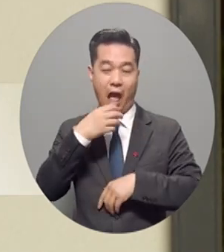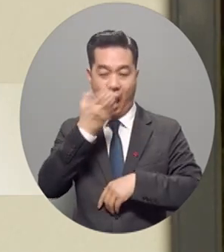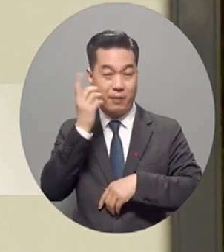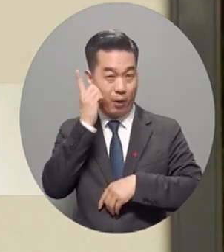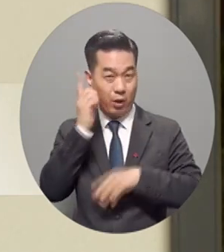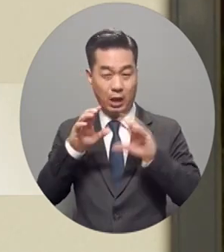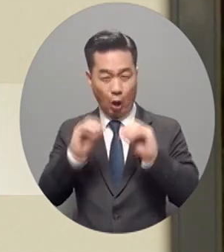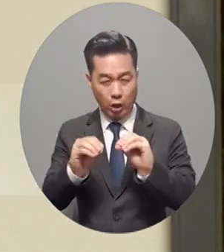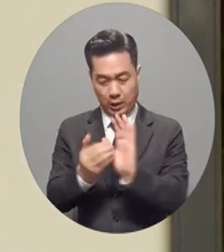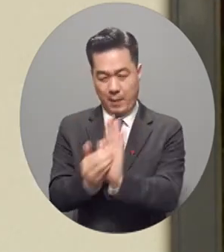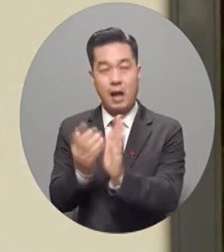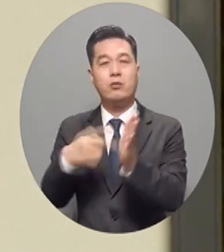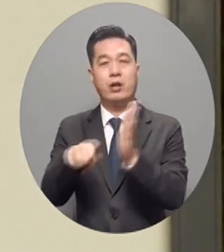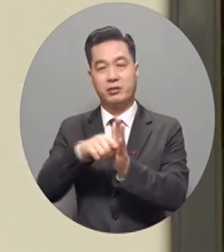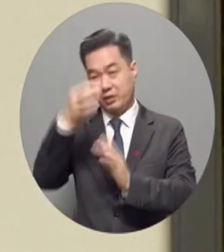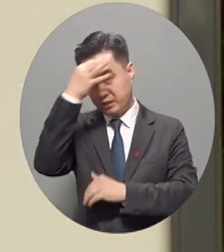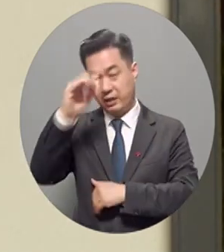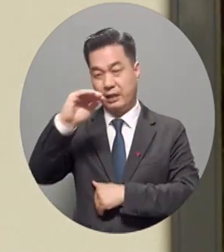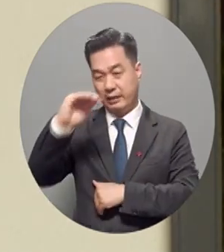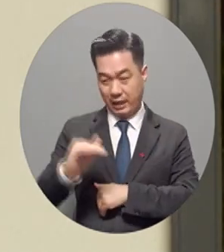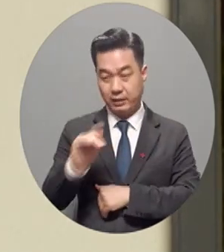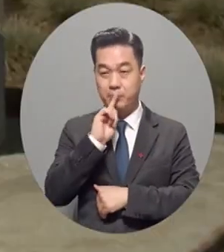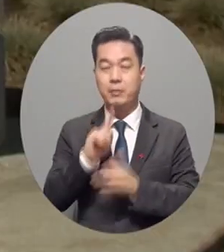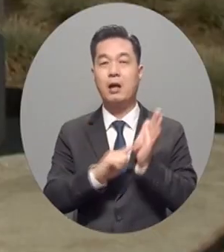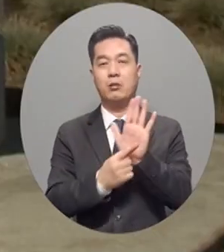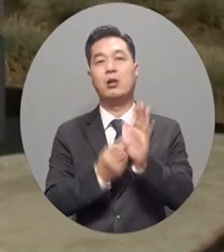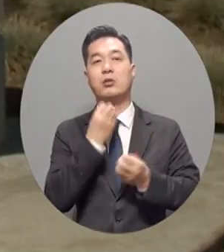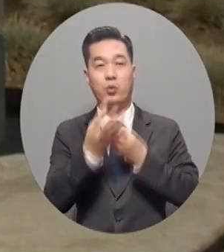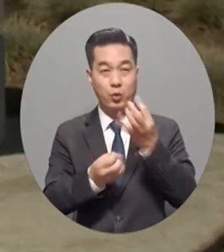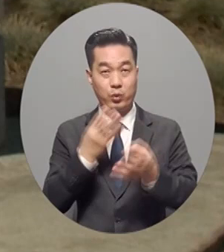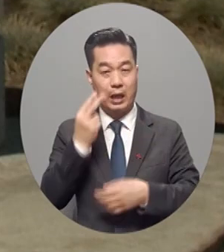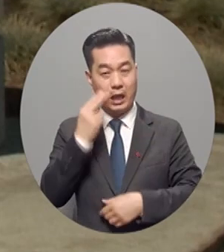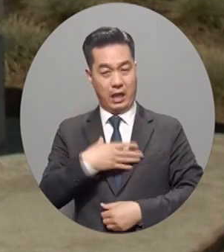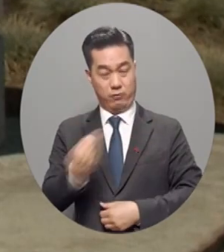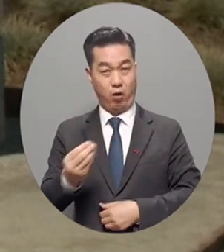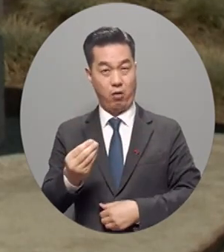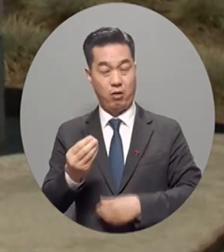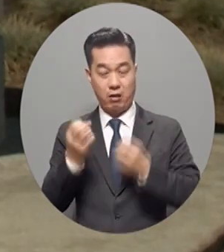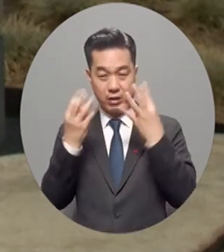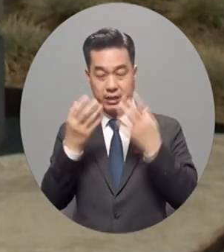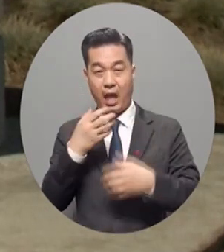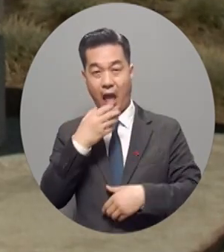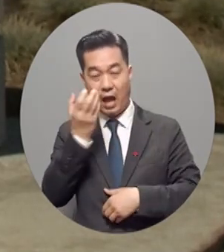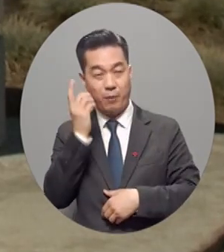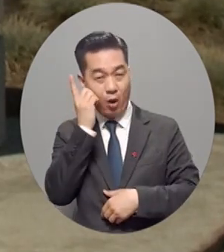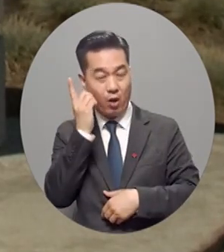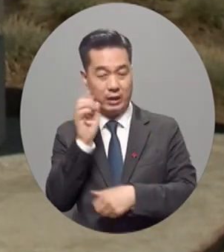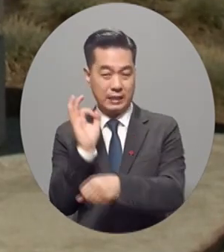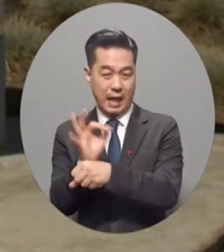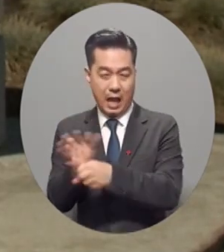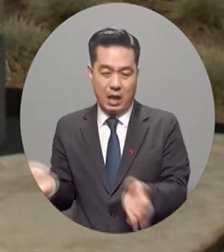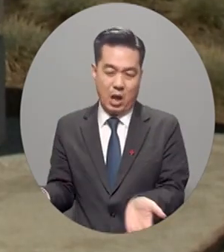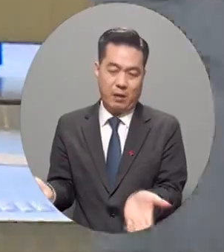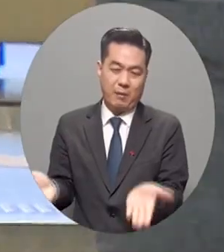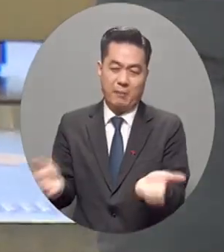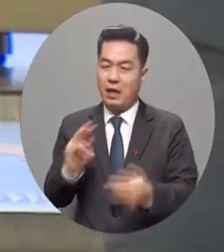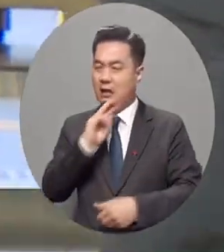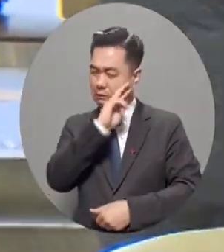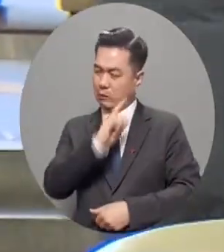성능을 낮췄다고 시인했습니다. 고의로 성능을 낮춰 새 아이폰을 사도록 유도한 거라는 의혹까지